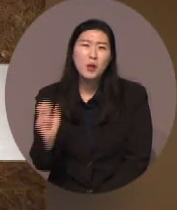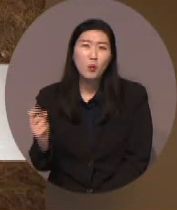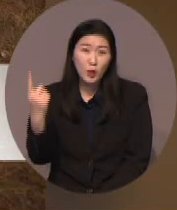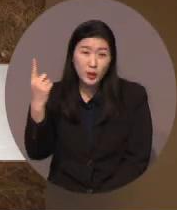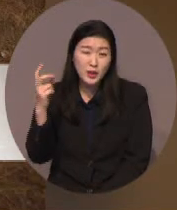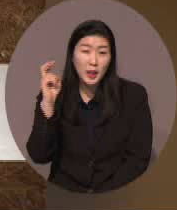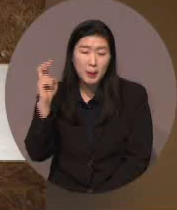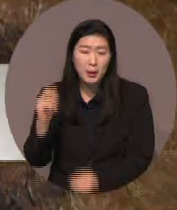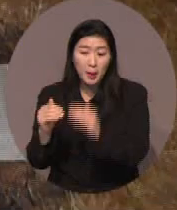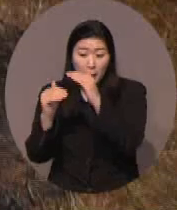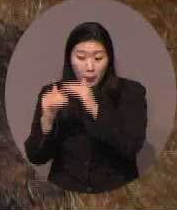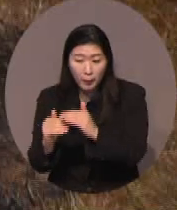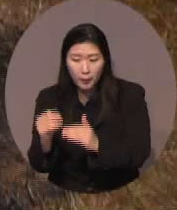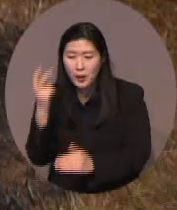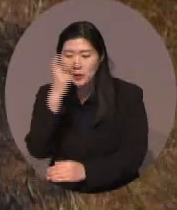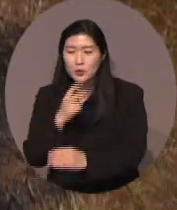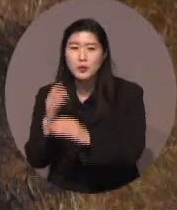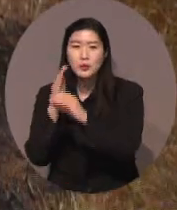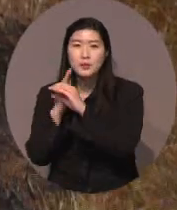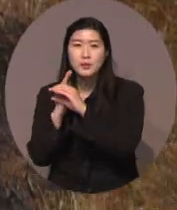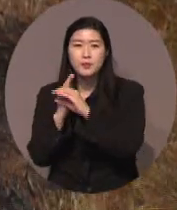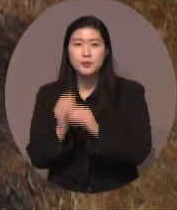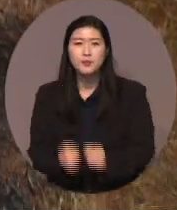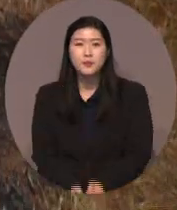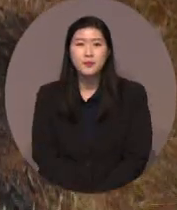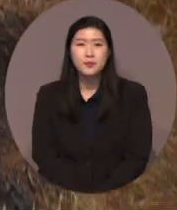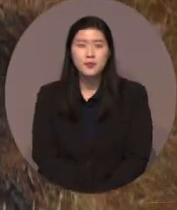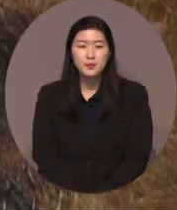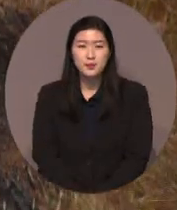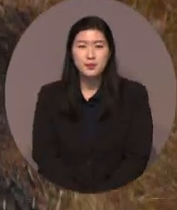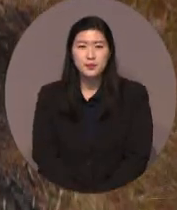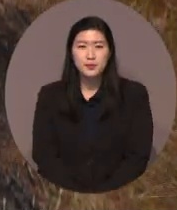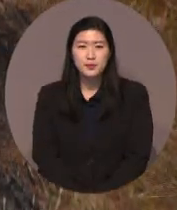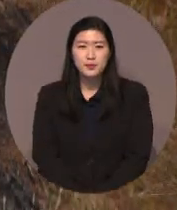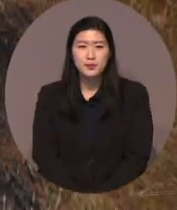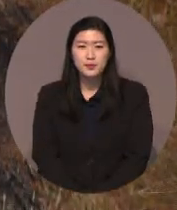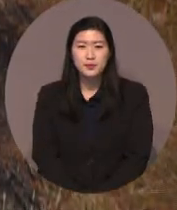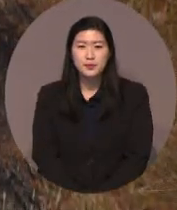불이 시작된 것으로 보고 정확한 화재의 원인을 조사하고 있습니다